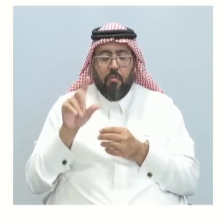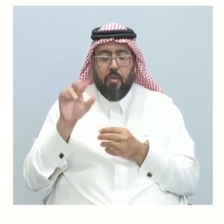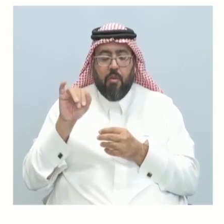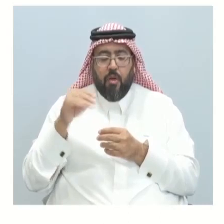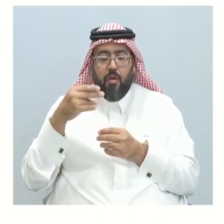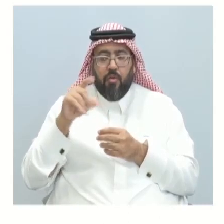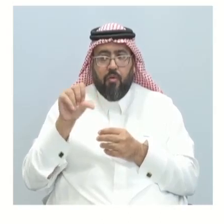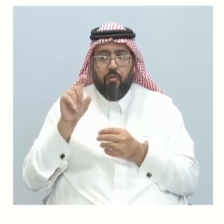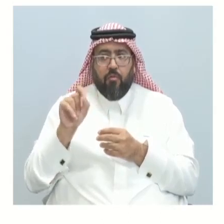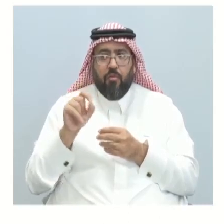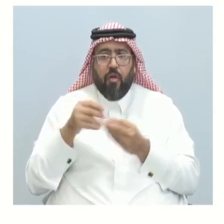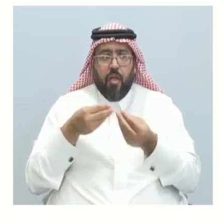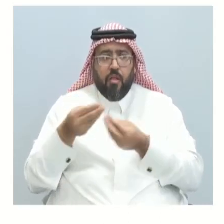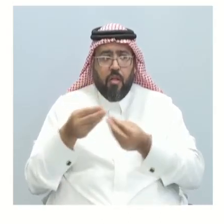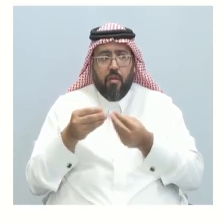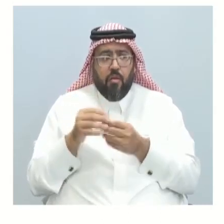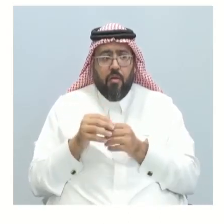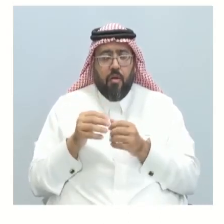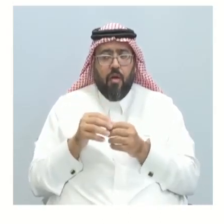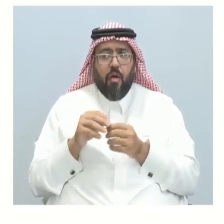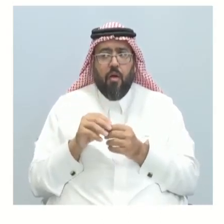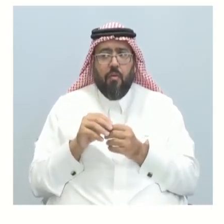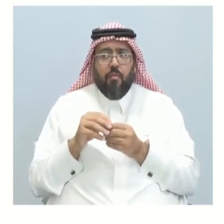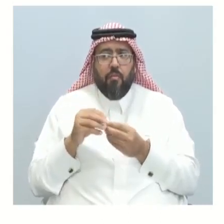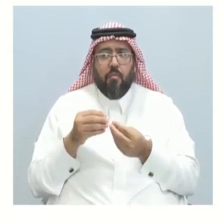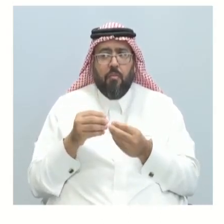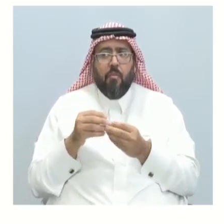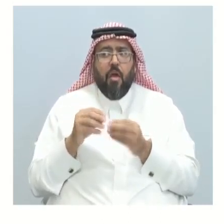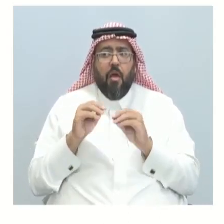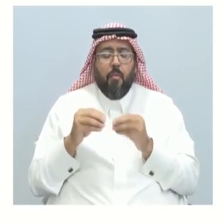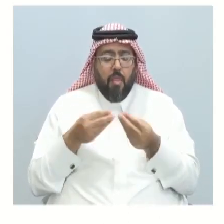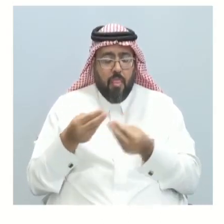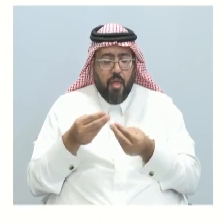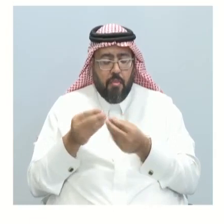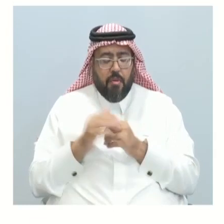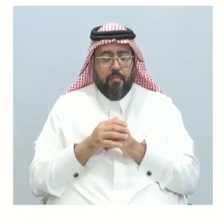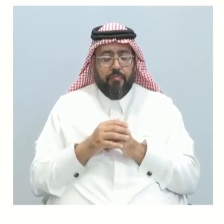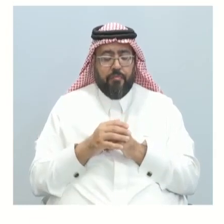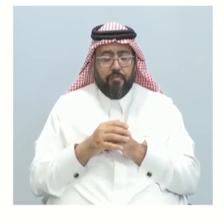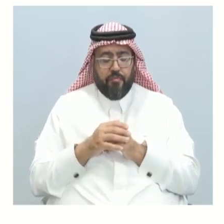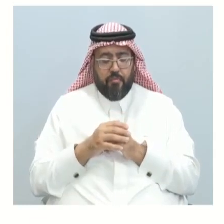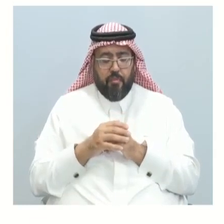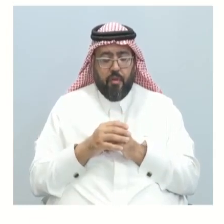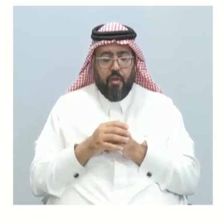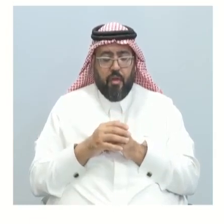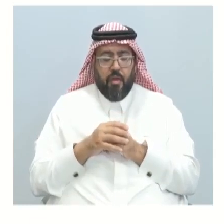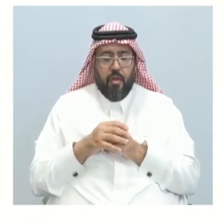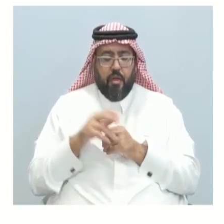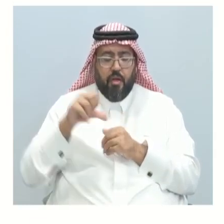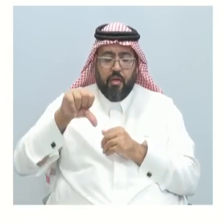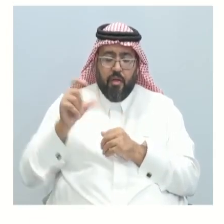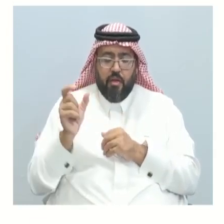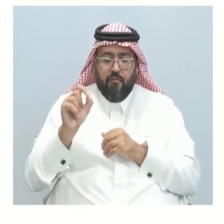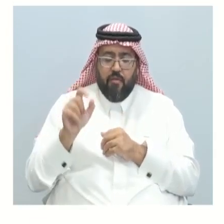بالمعروف فيكون حسن المعاشره وحسن الخلق يكون بالمعروف في التعام مع هذه الزوجه كذلك